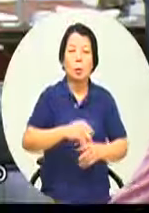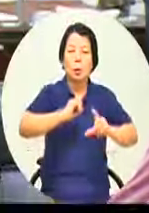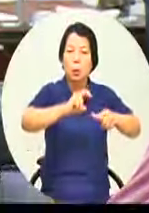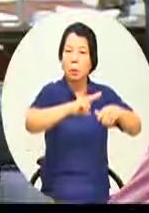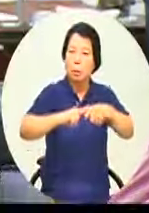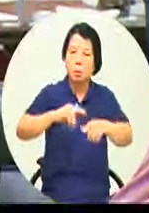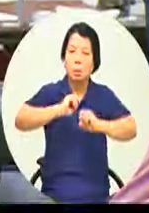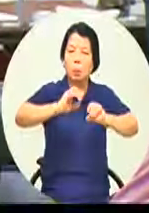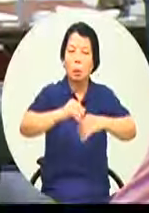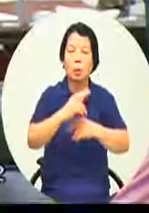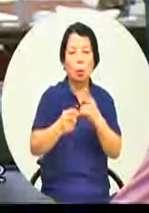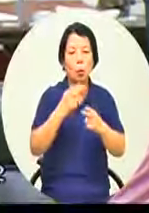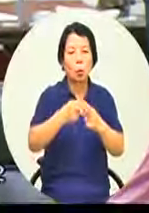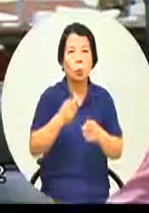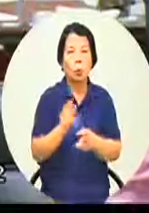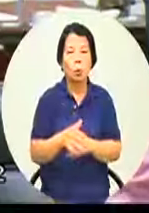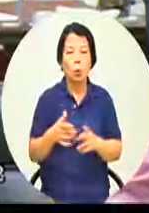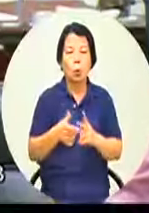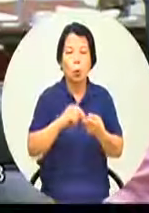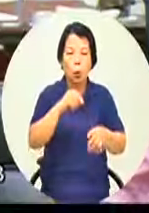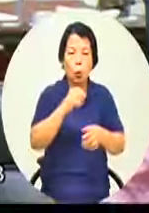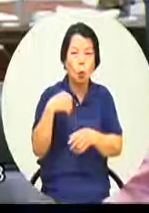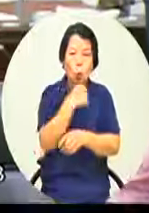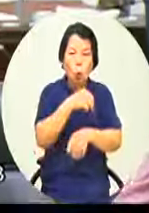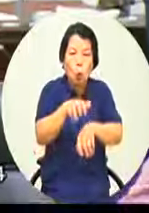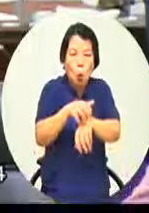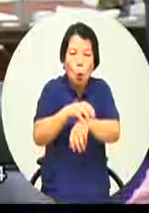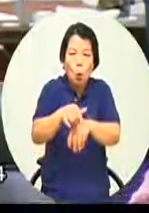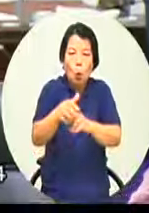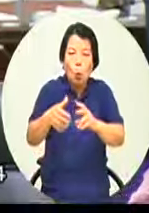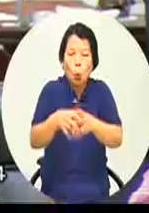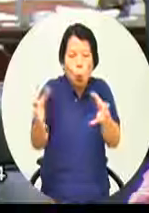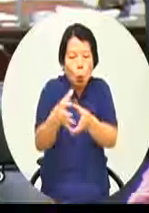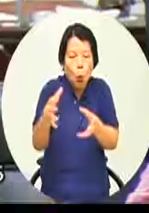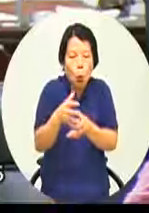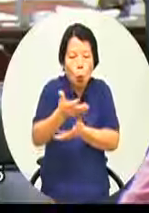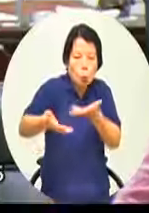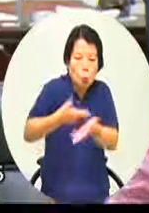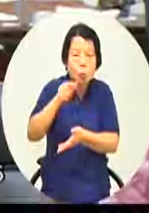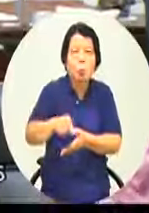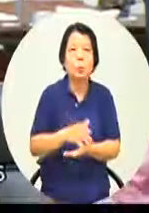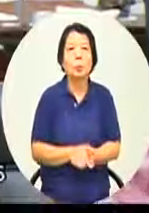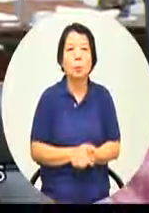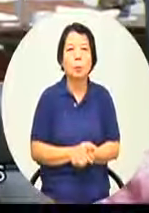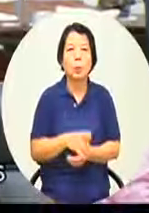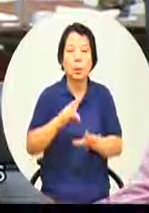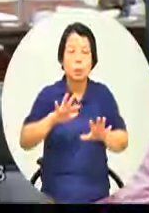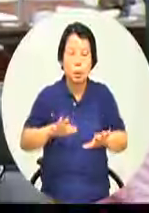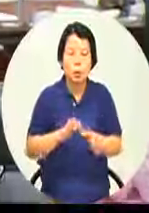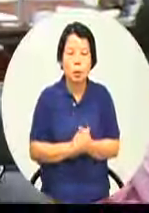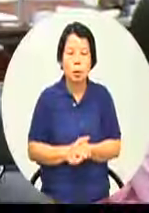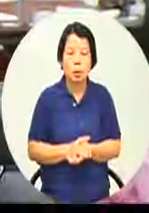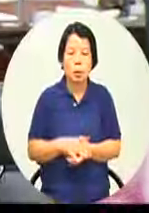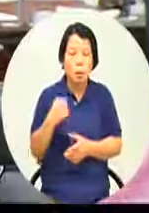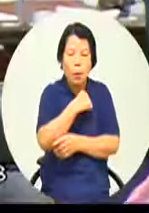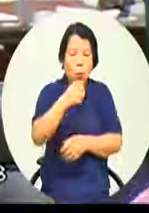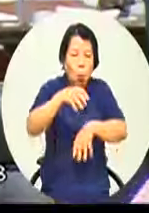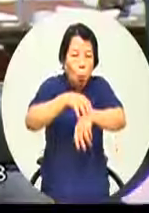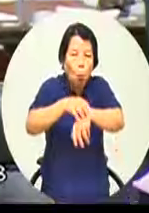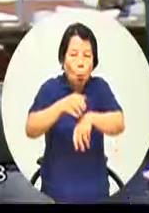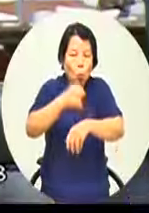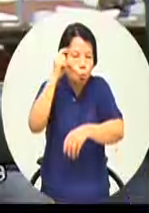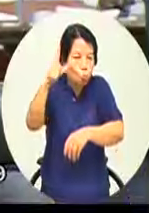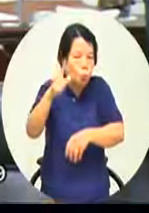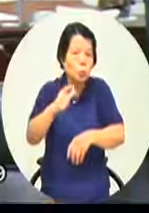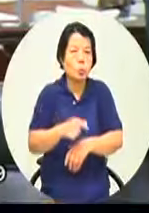呢？如何跟猕猴之间的一个和平相处？好，那我想台湾猕猴很聪明哦，他